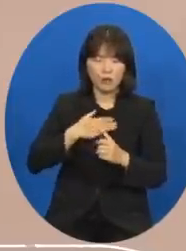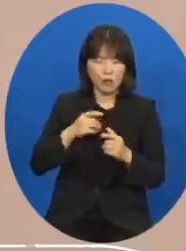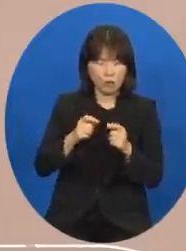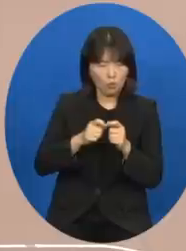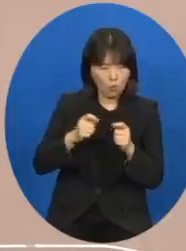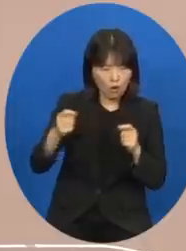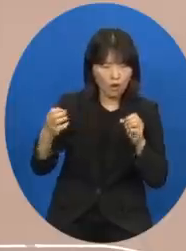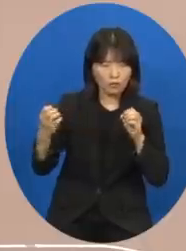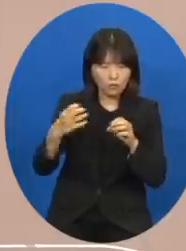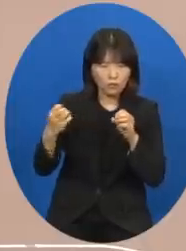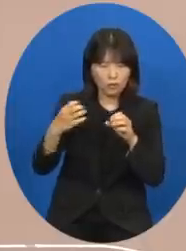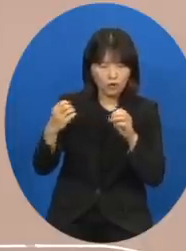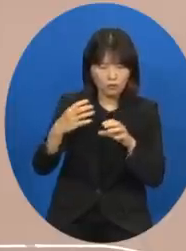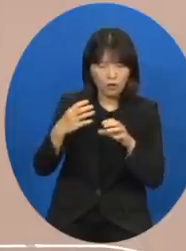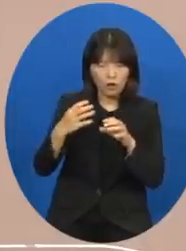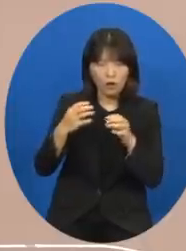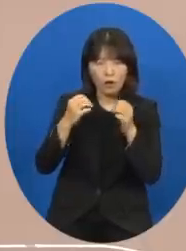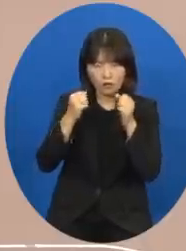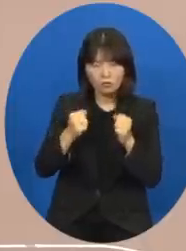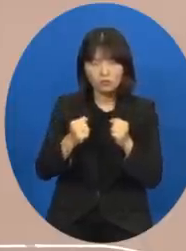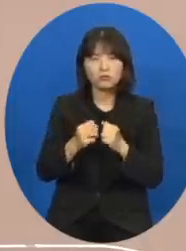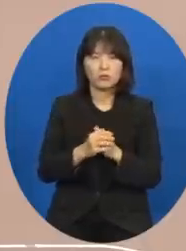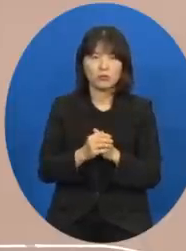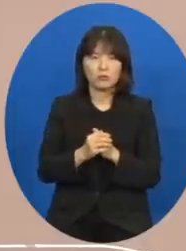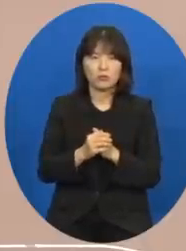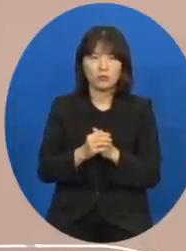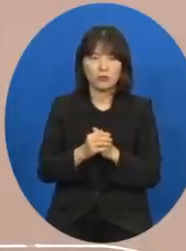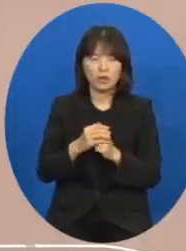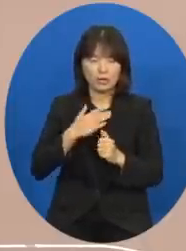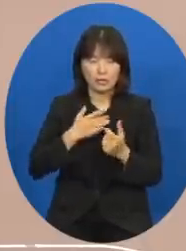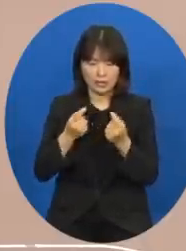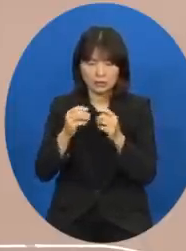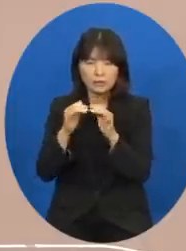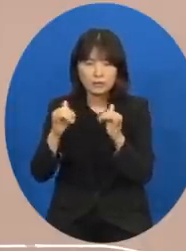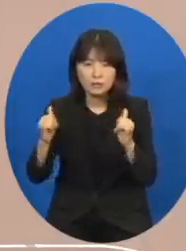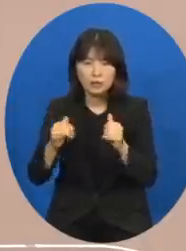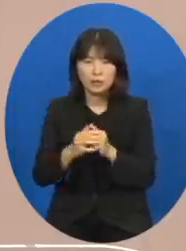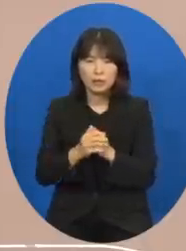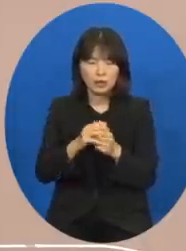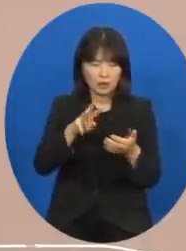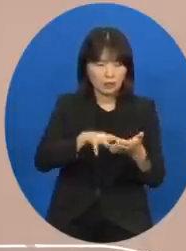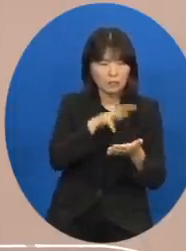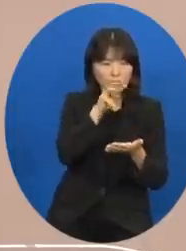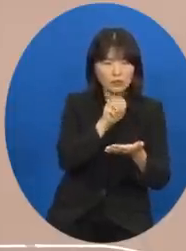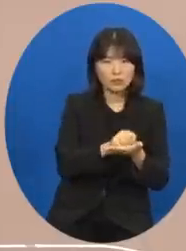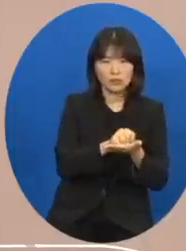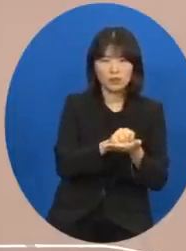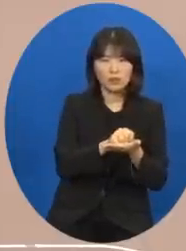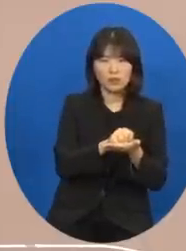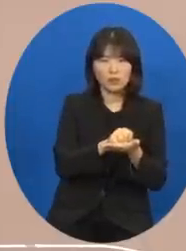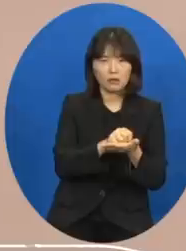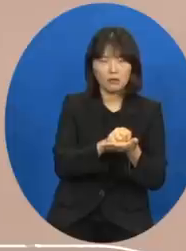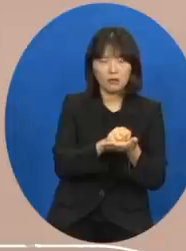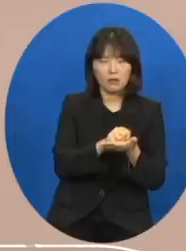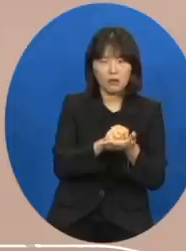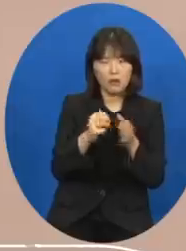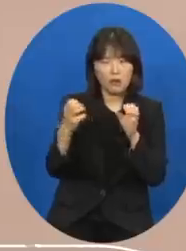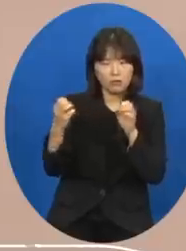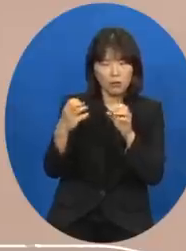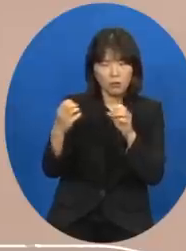대화를 하고 계셨구나, 어떻게 나 같은 사람을 메시아가 이렇게